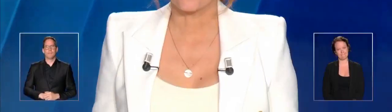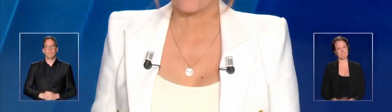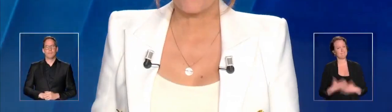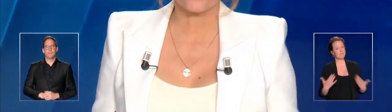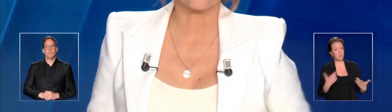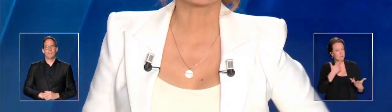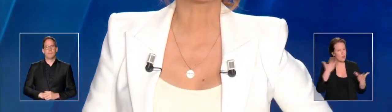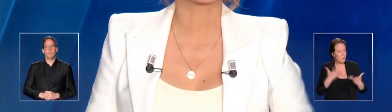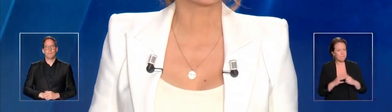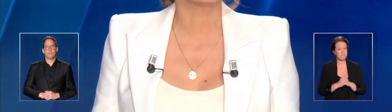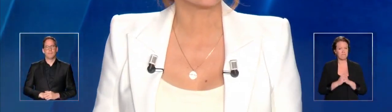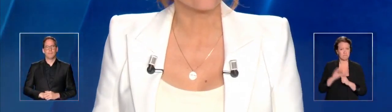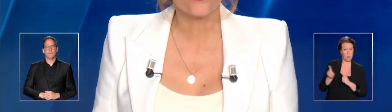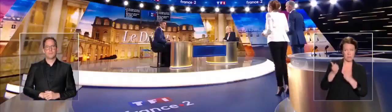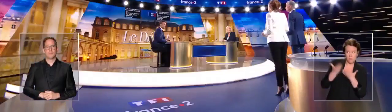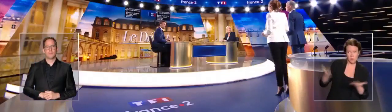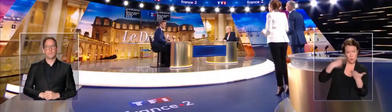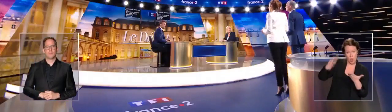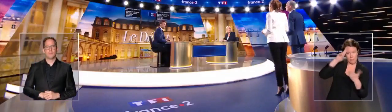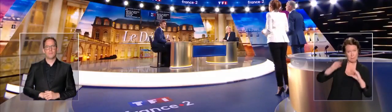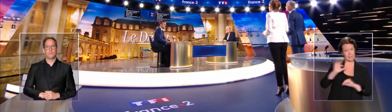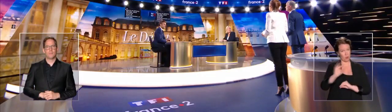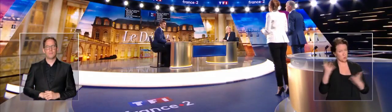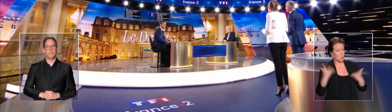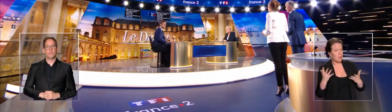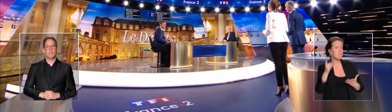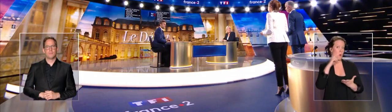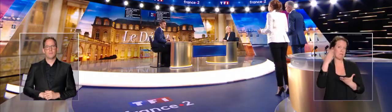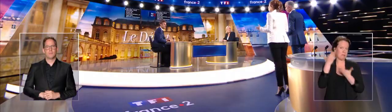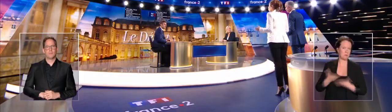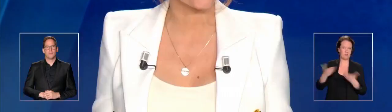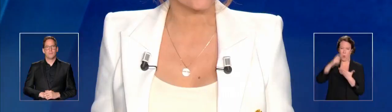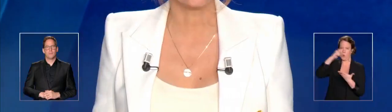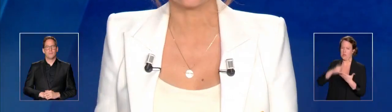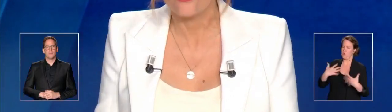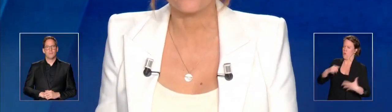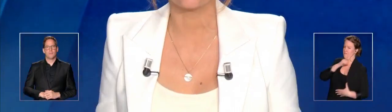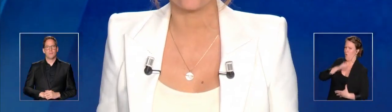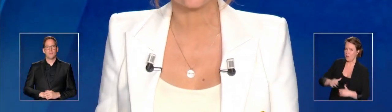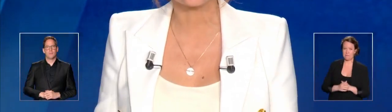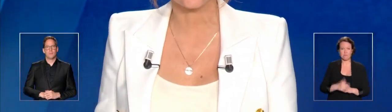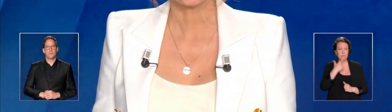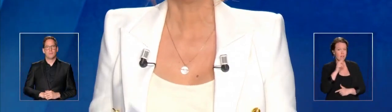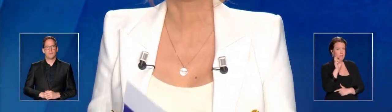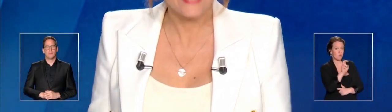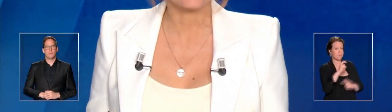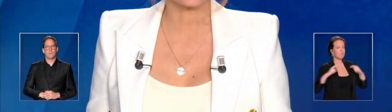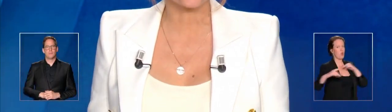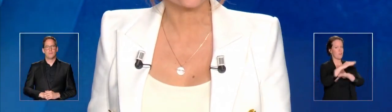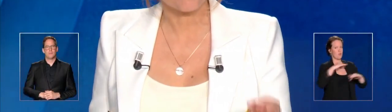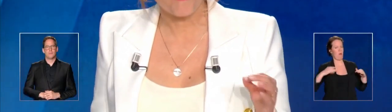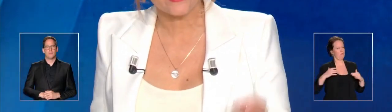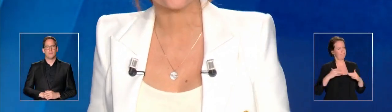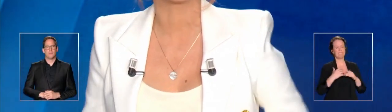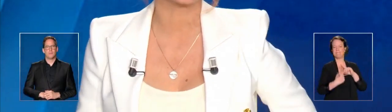Alors nous évoquerons la place de la France en Europe et dans le monde alors que la guerre en Ukraine fait rage. Nous parlerons aussi de l'environnement, un sujet très